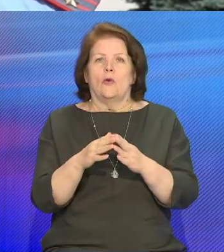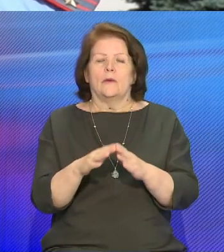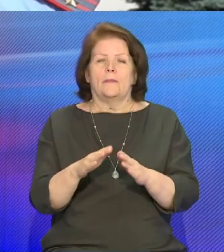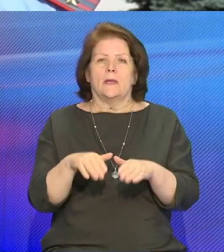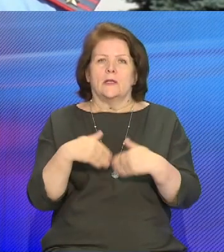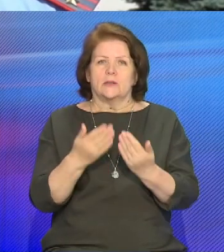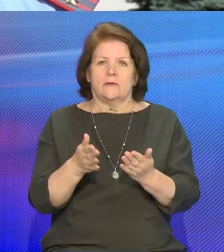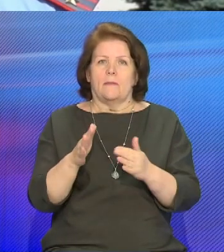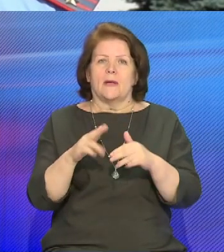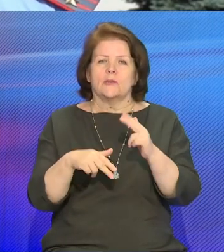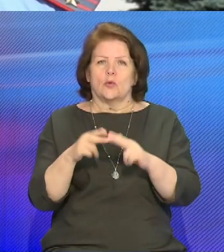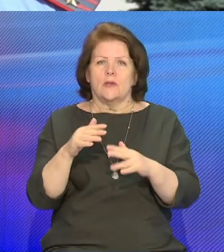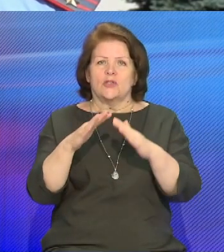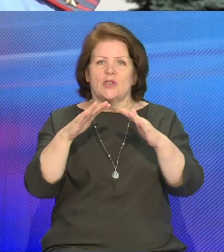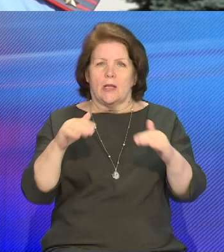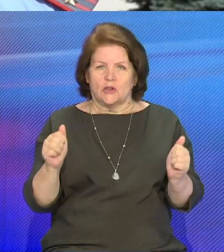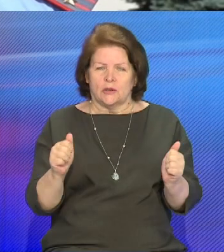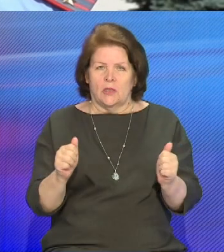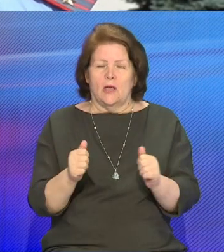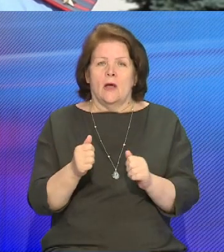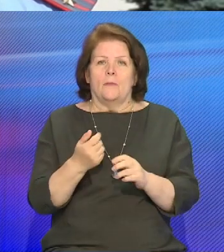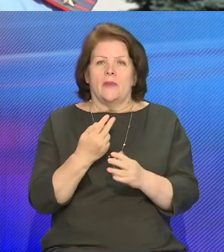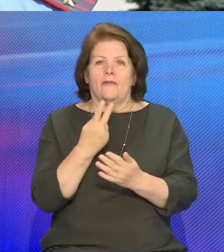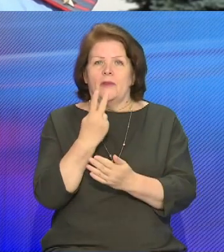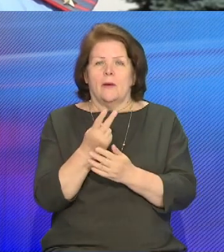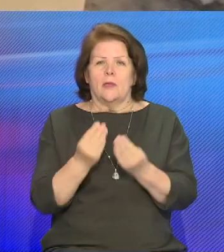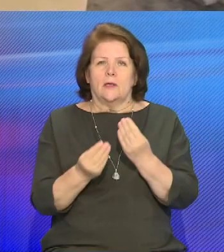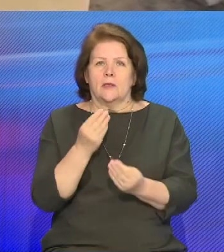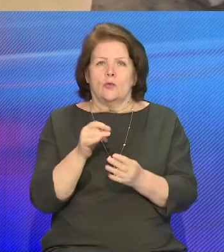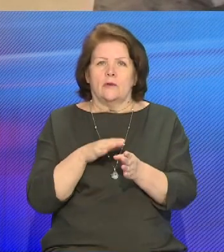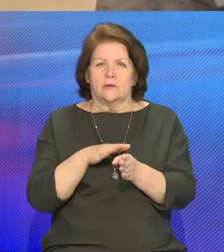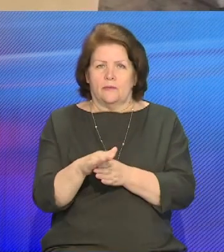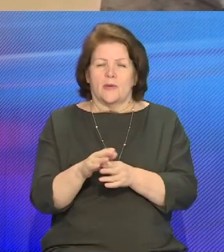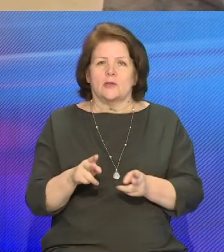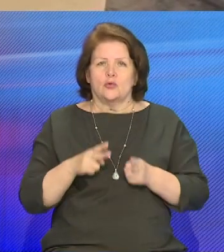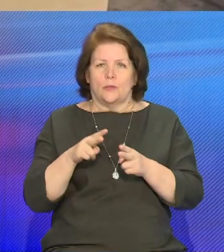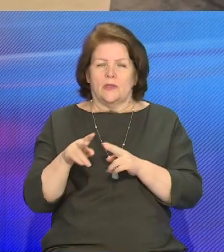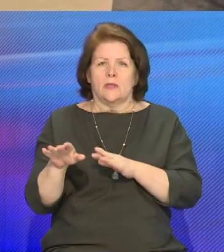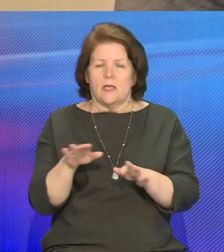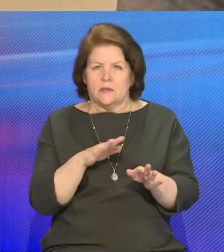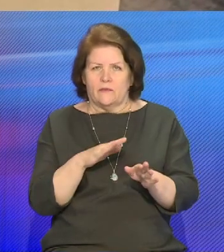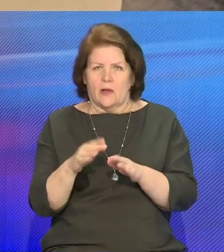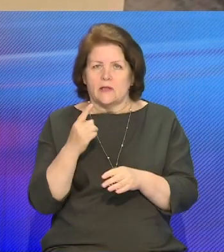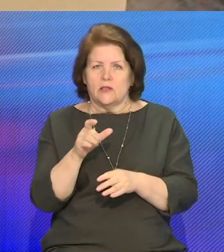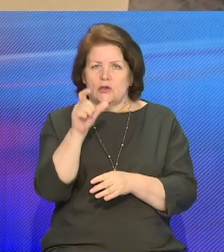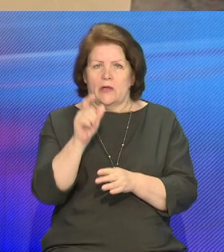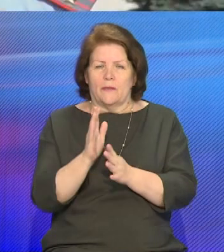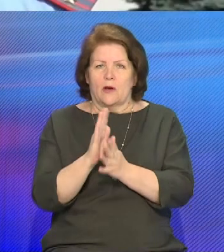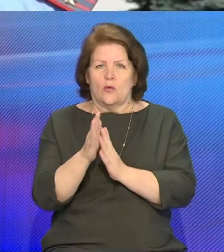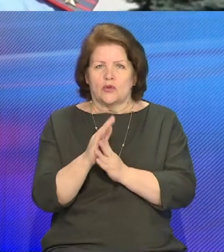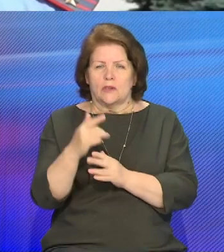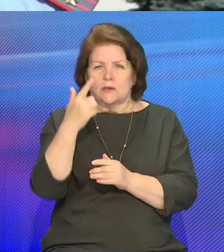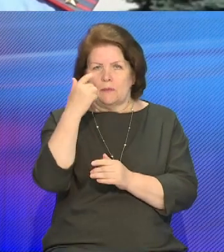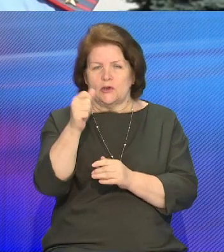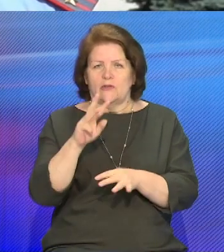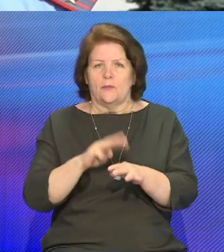строить шалаш. Под видом игры злоумышленник и совершил преступные действия. Один из прохожих стал свидетелем произошедшего и сообщил в милицию.